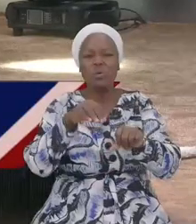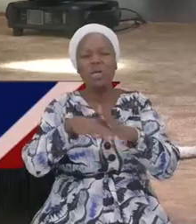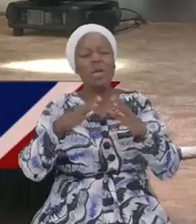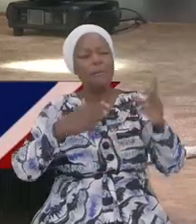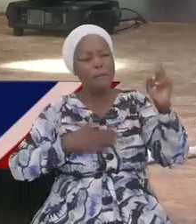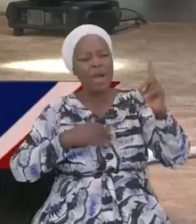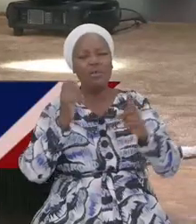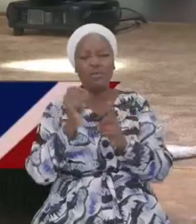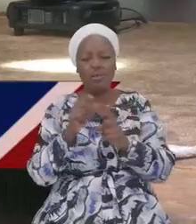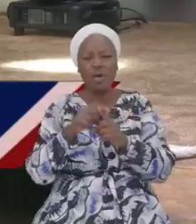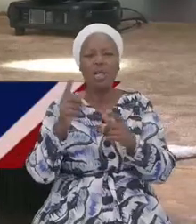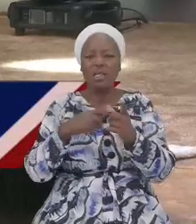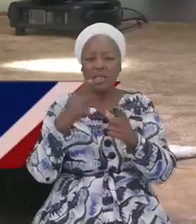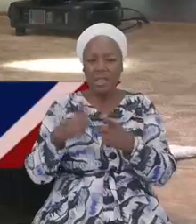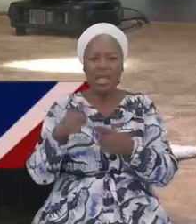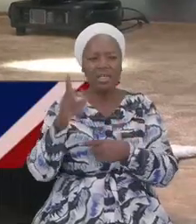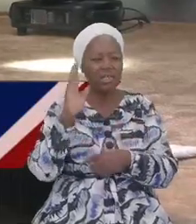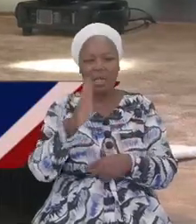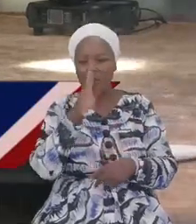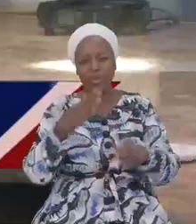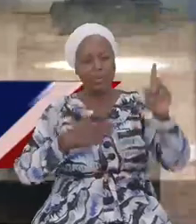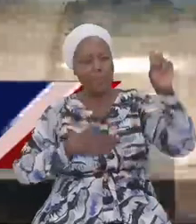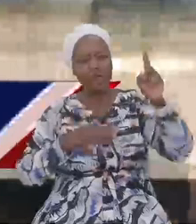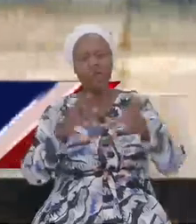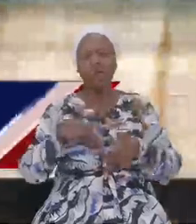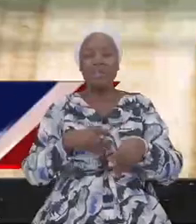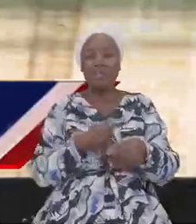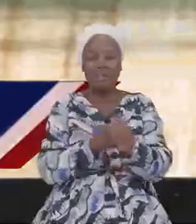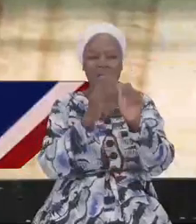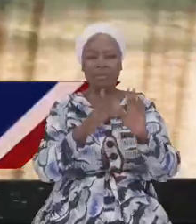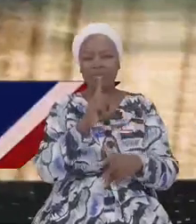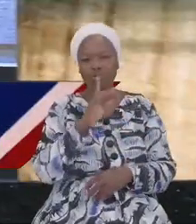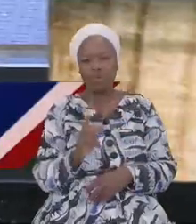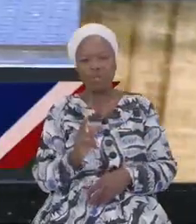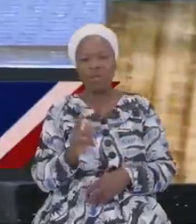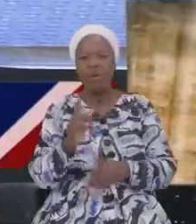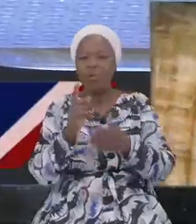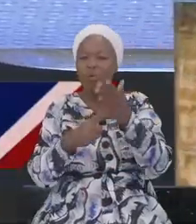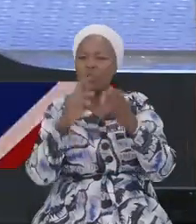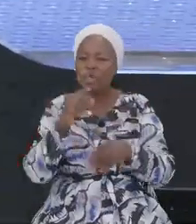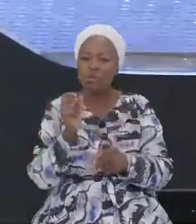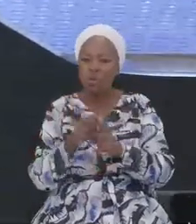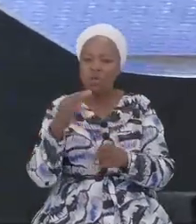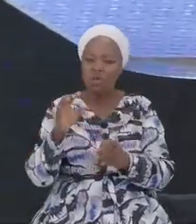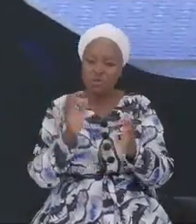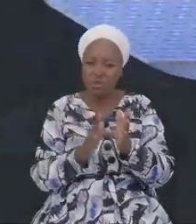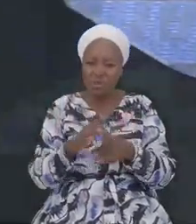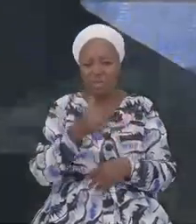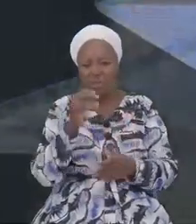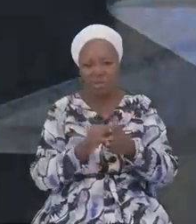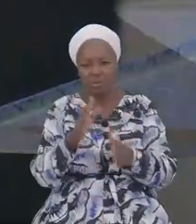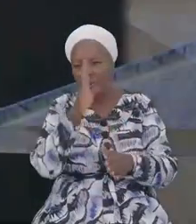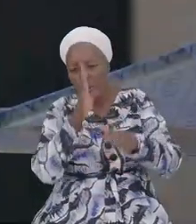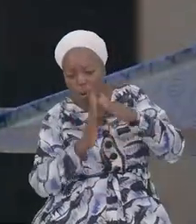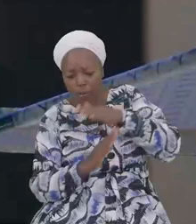si vous demeurez dans ma parole, vous êtes vraiment mes disciples. Il s'agit là des paroles de Jésus-Christ. Celui qui s'est humilié comme